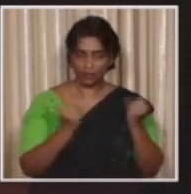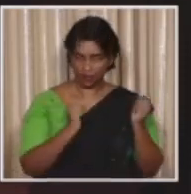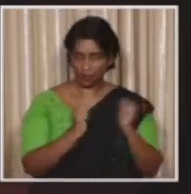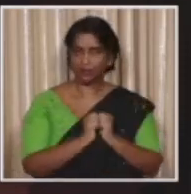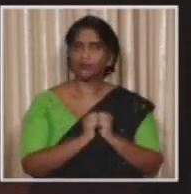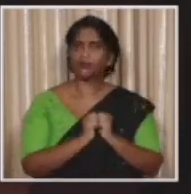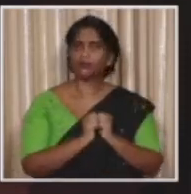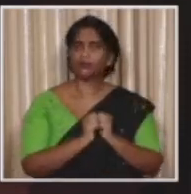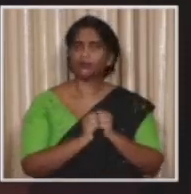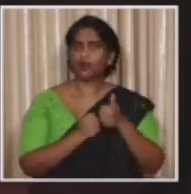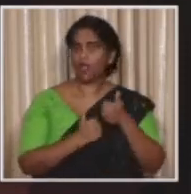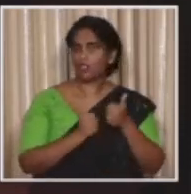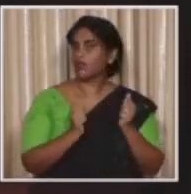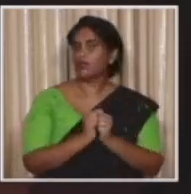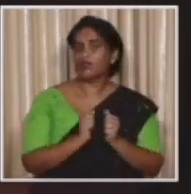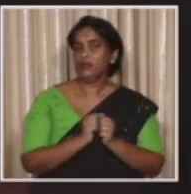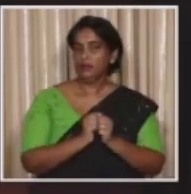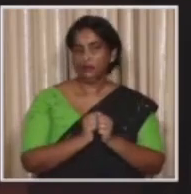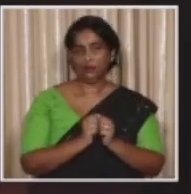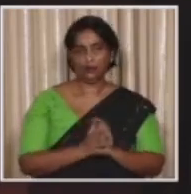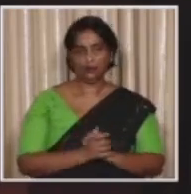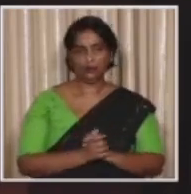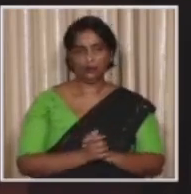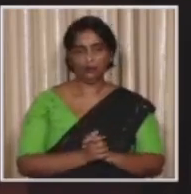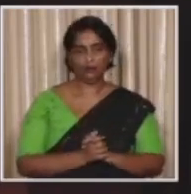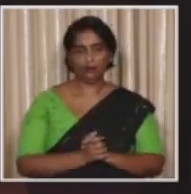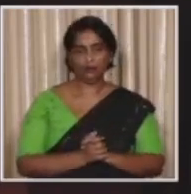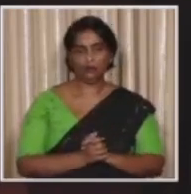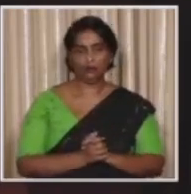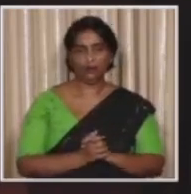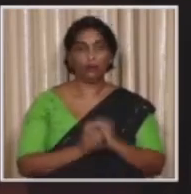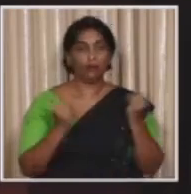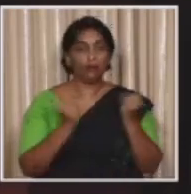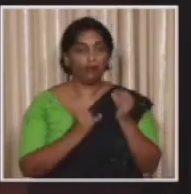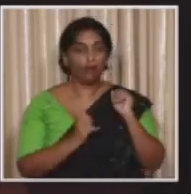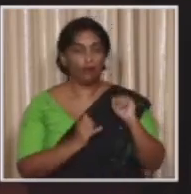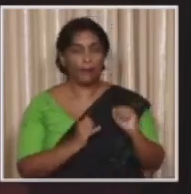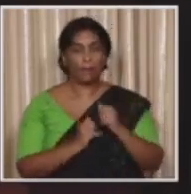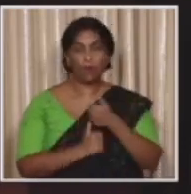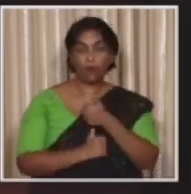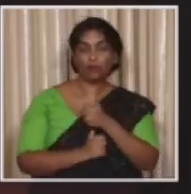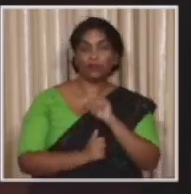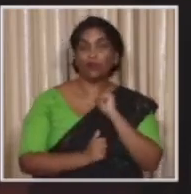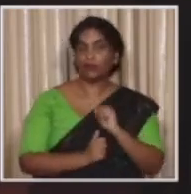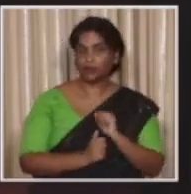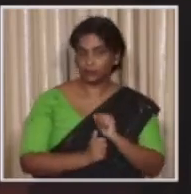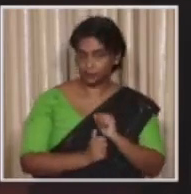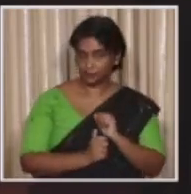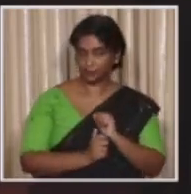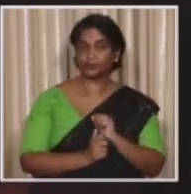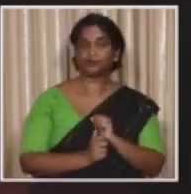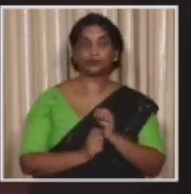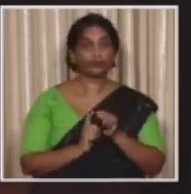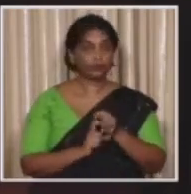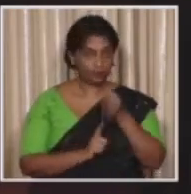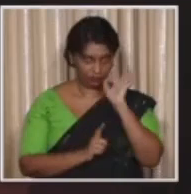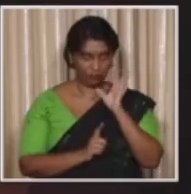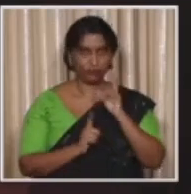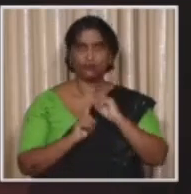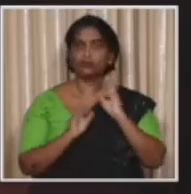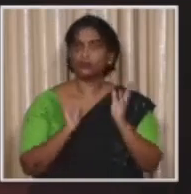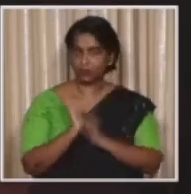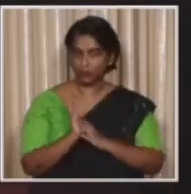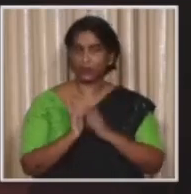එහෙම නැත්නම් බ්‍රාහ්මණ ක්‍රියාවක්ද කියන එක. වසලයා කවුද බ්‍රාහ්මණයා කවුද ජනාධිපතිද